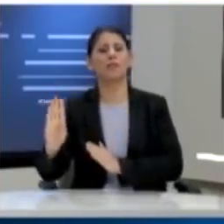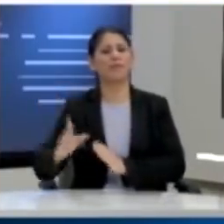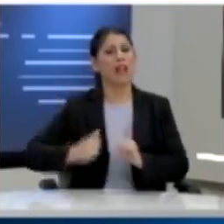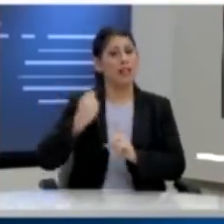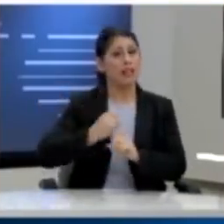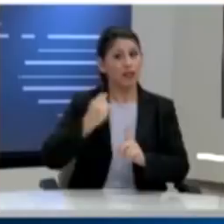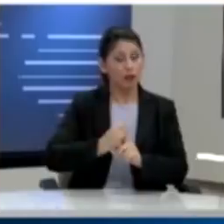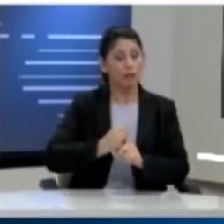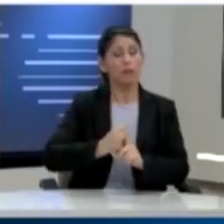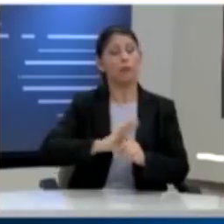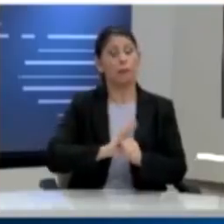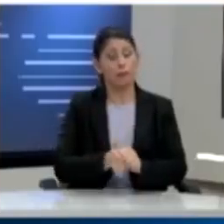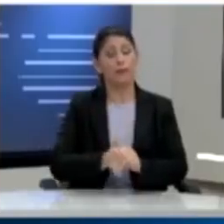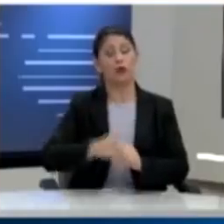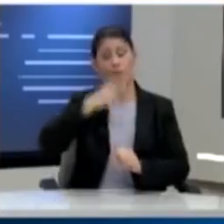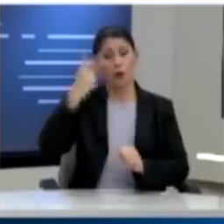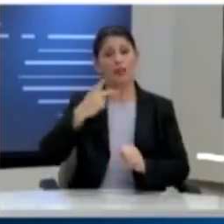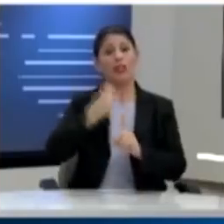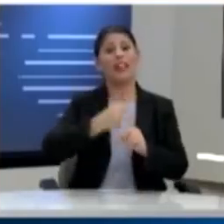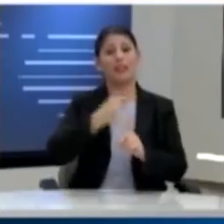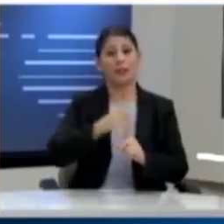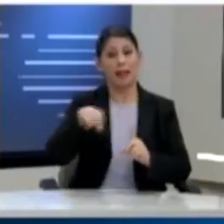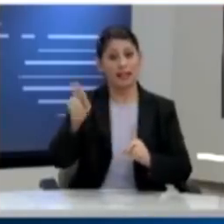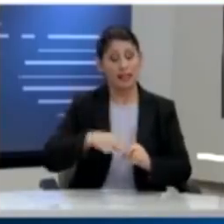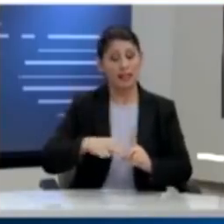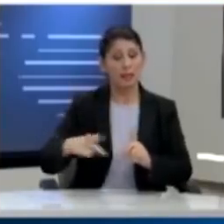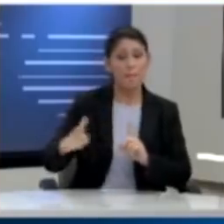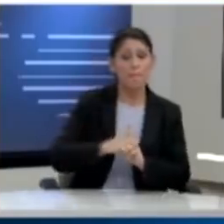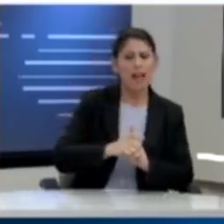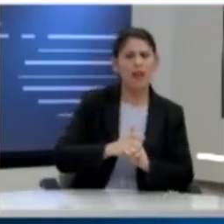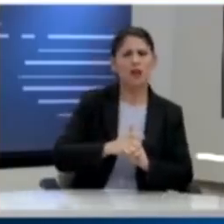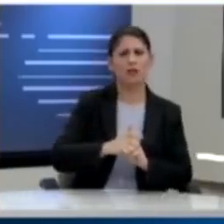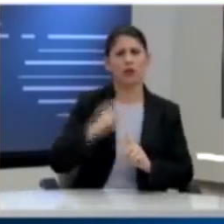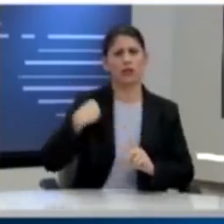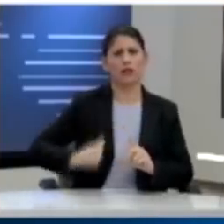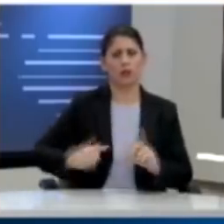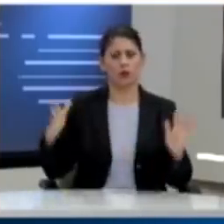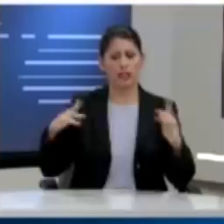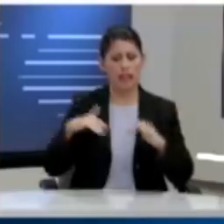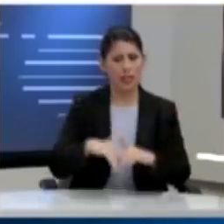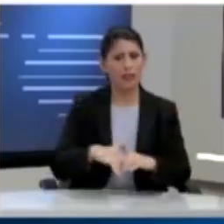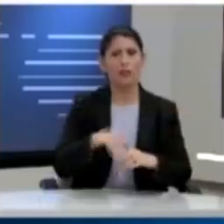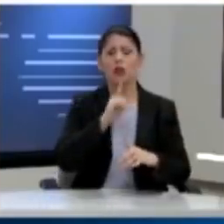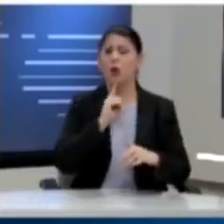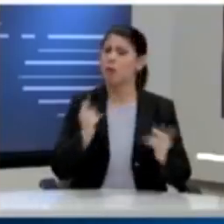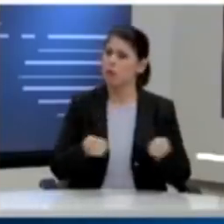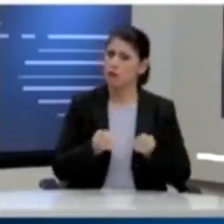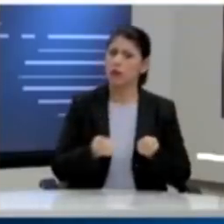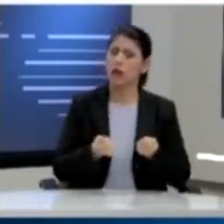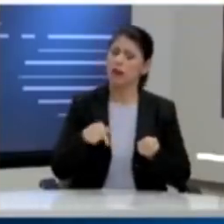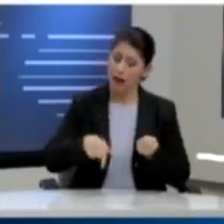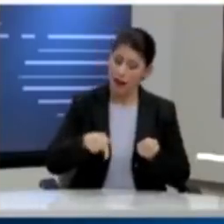δικαιώματος διεκδίκησης, με ταυτόχρονη κατάργηση των περιορισμών στις δημόσιες συναθρήσεις, όπως κάνουν οι